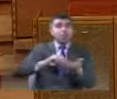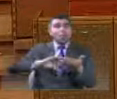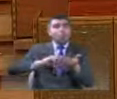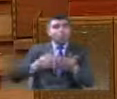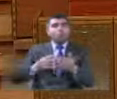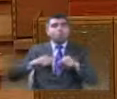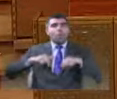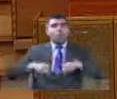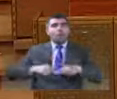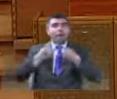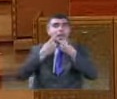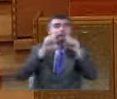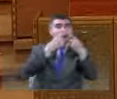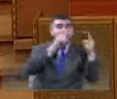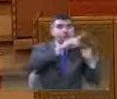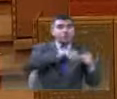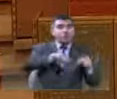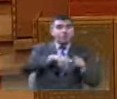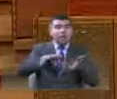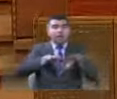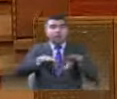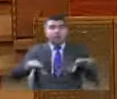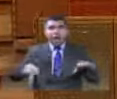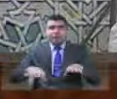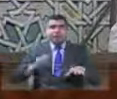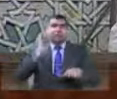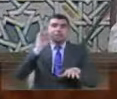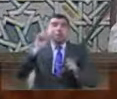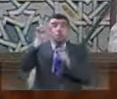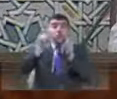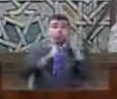السبب الثاني أنه شكراً. موضوع نزع الملكية في بعض الأمور تأخرت، ولكن غادي نحترموا الأجال مع بعض.